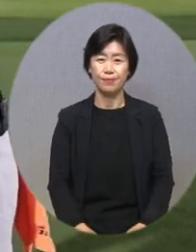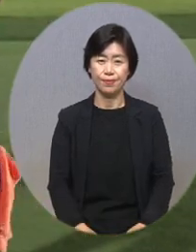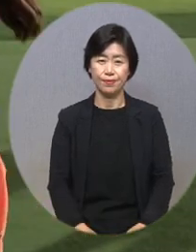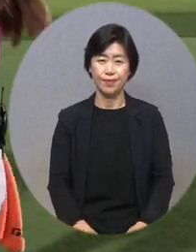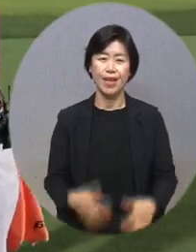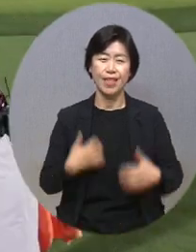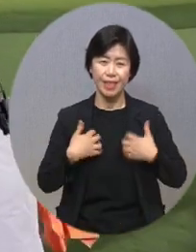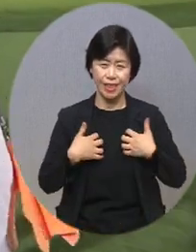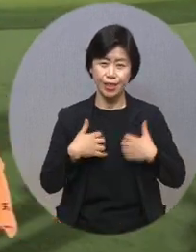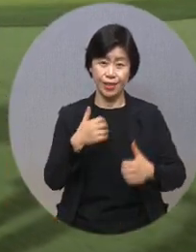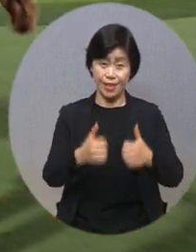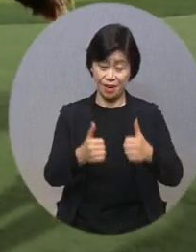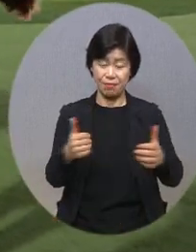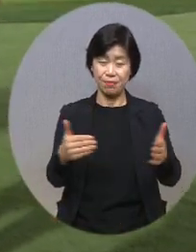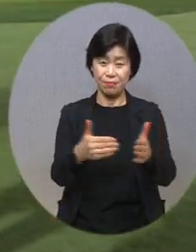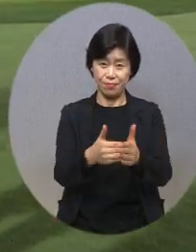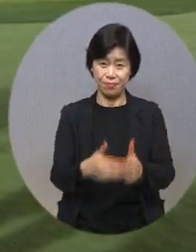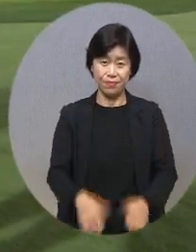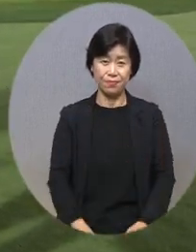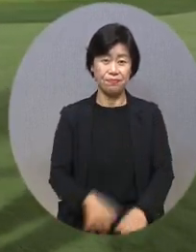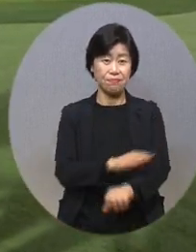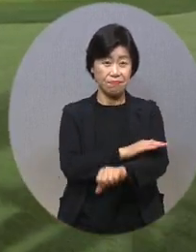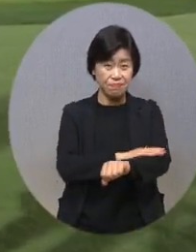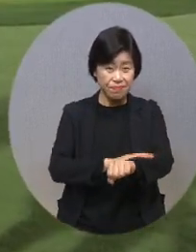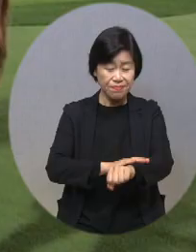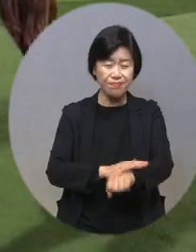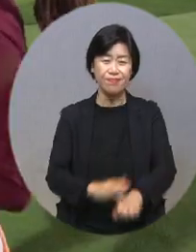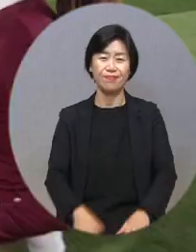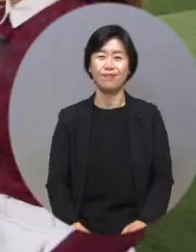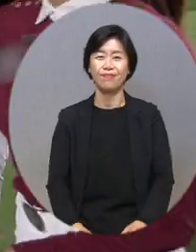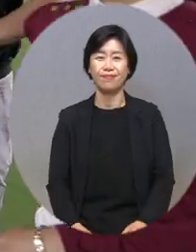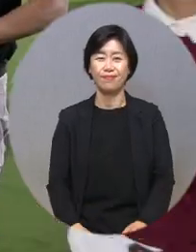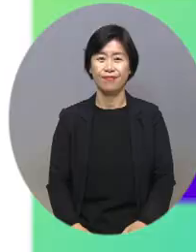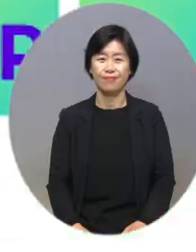즐거운 라운딩이었습니다. 잘 쳤습니다. 예. 잘 쳤습니다.